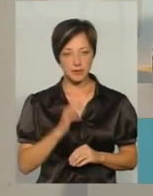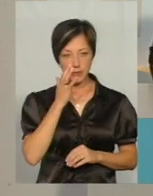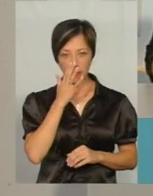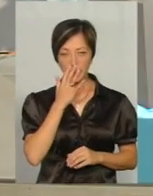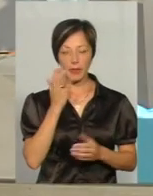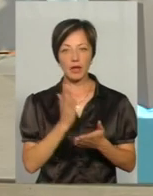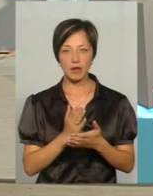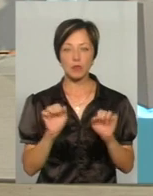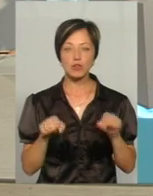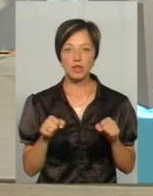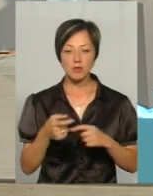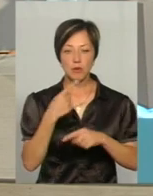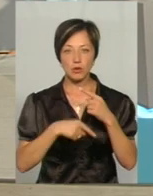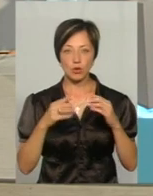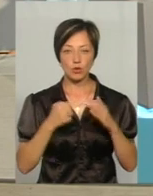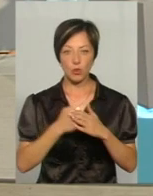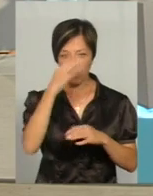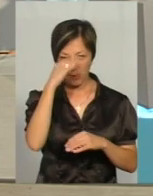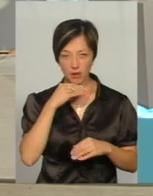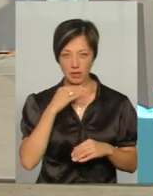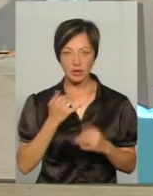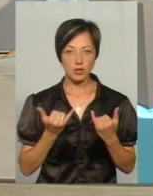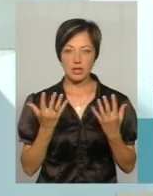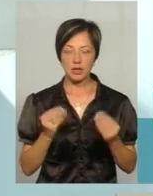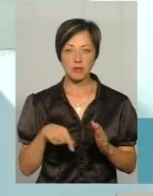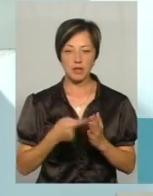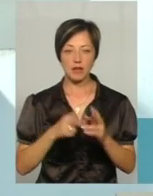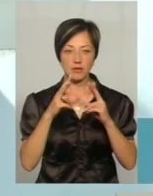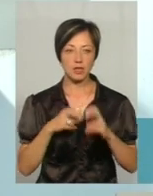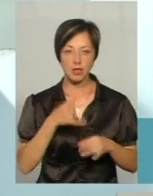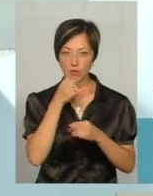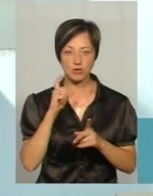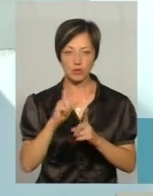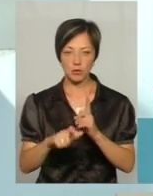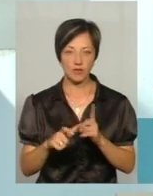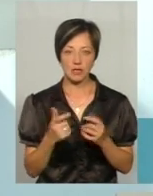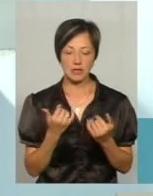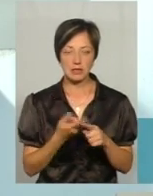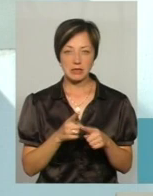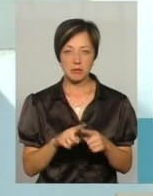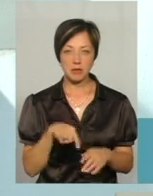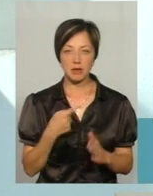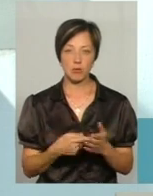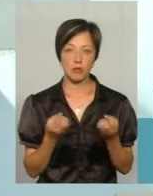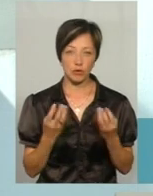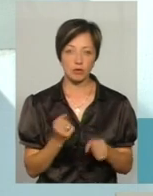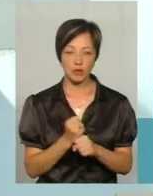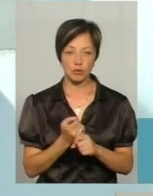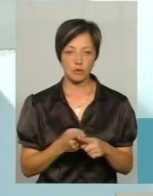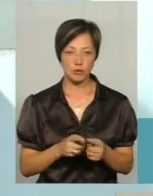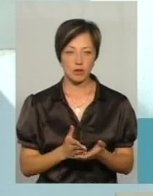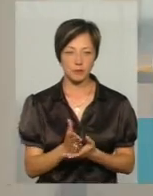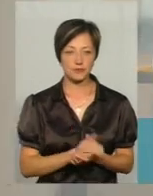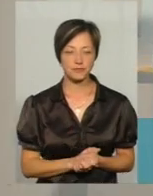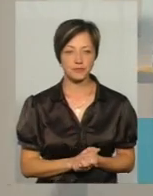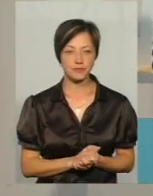що вони все ж таки до батька попадуть? Я думаю, що на сьогоднішній день це питання вивчається, я не можу на нього дати відповіді. Тобто працюється в цьому напрямку.